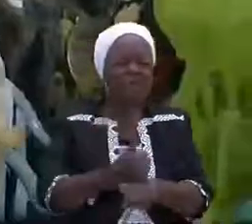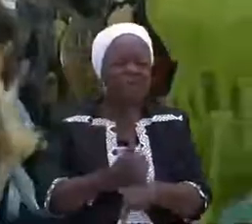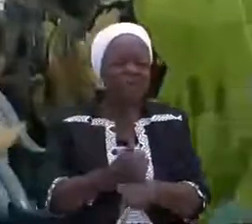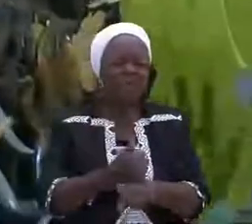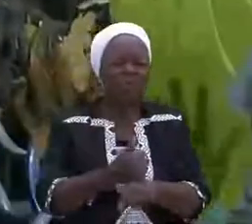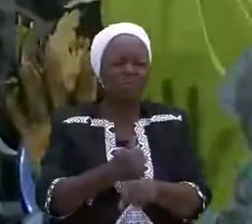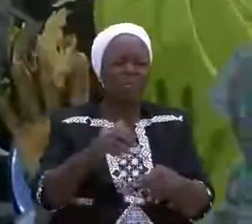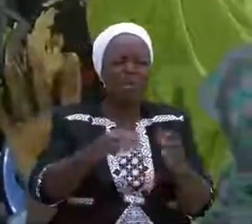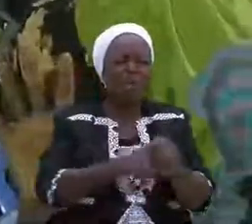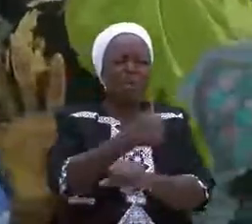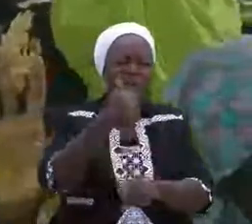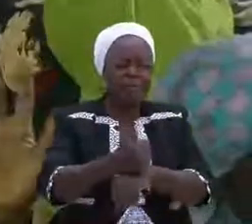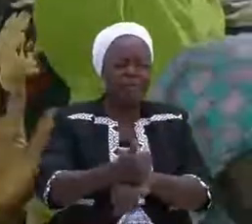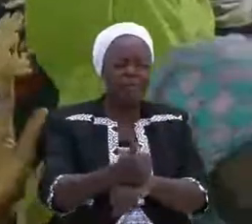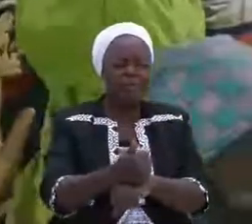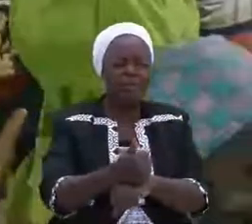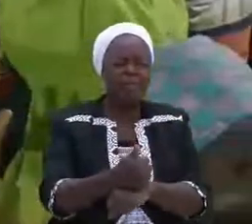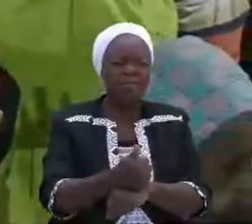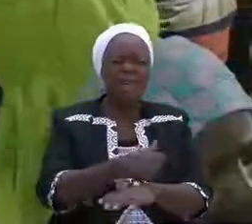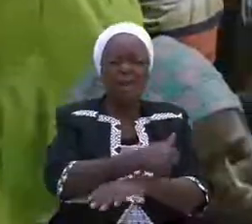Confirmation. Confirmation.